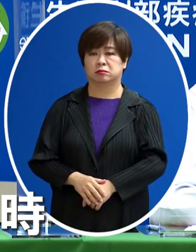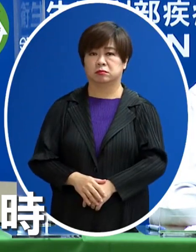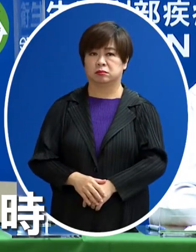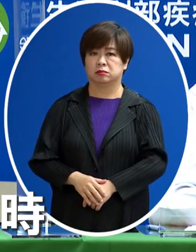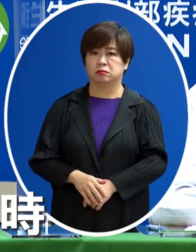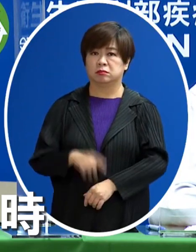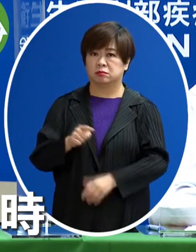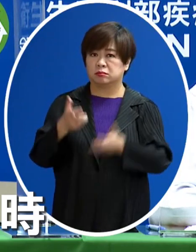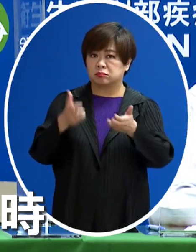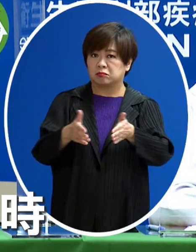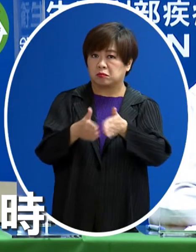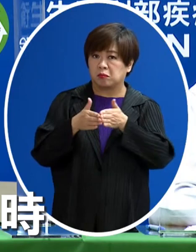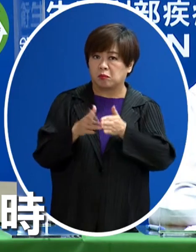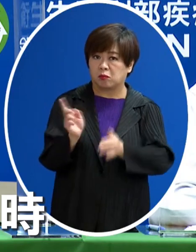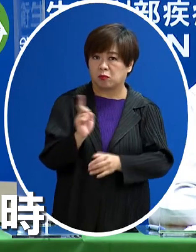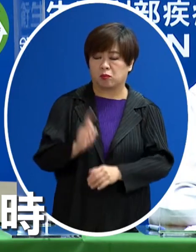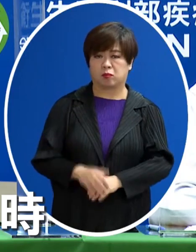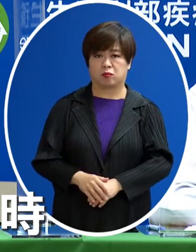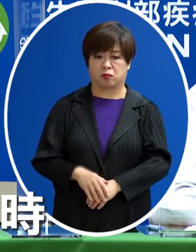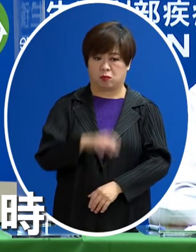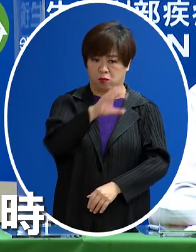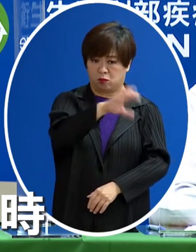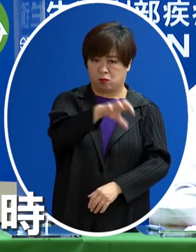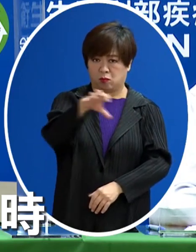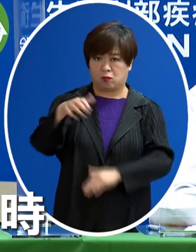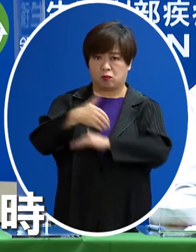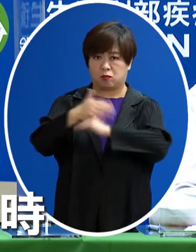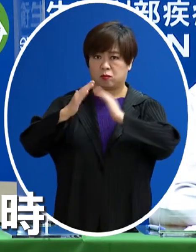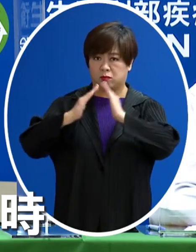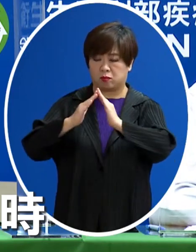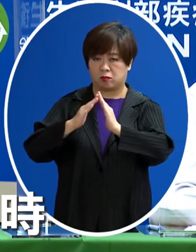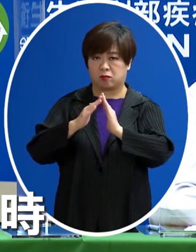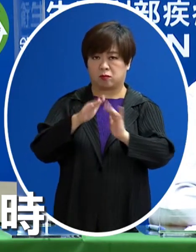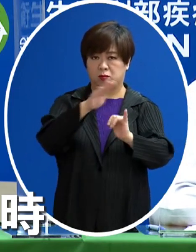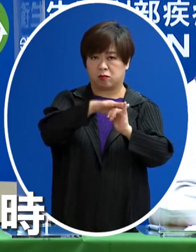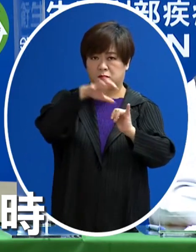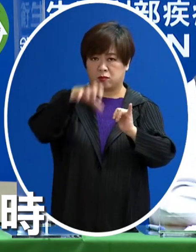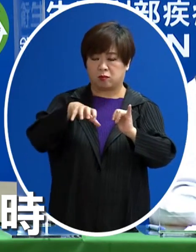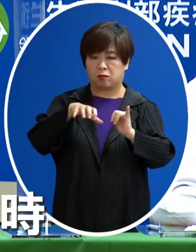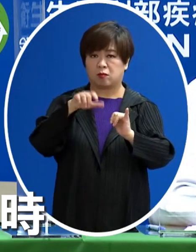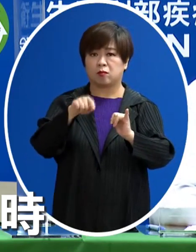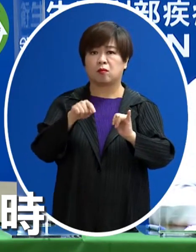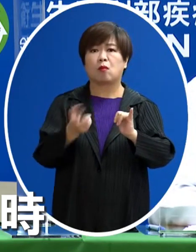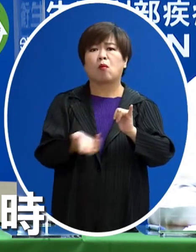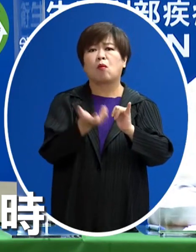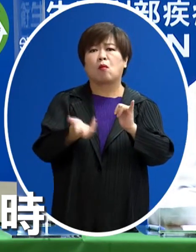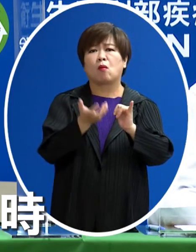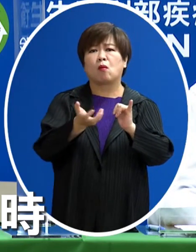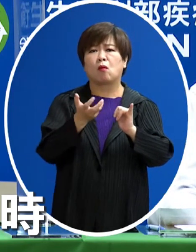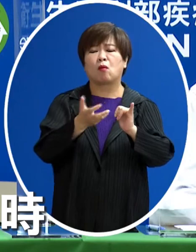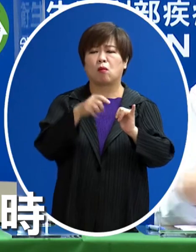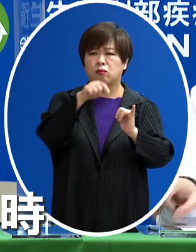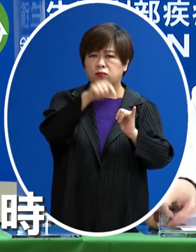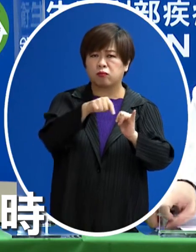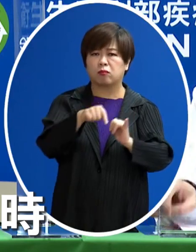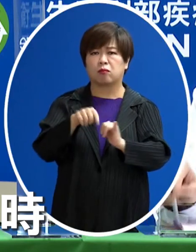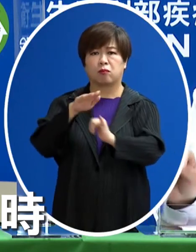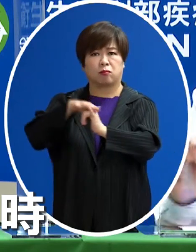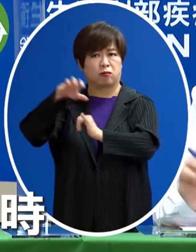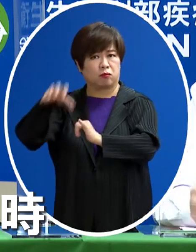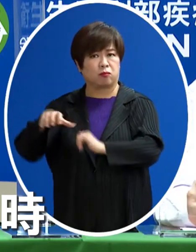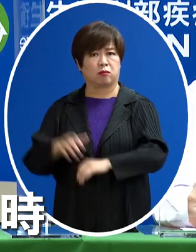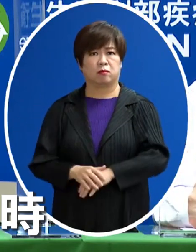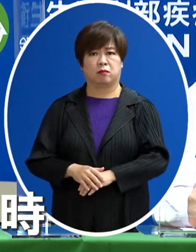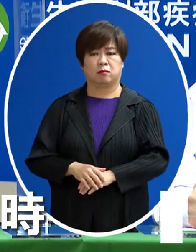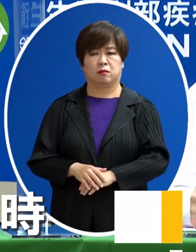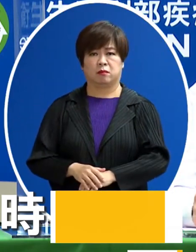分，是因为我们各县市的殡葬设施，就火化场、殡仪馆，各方面